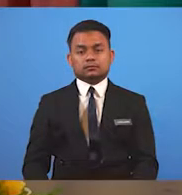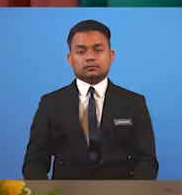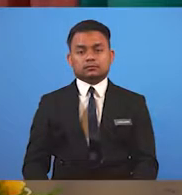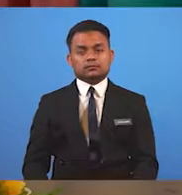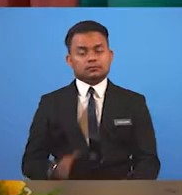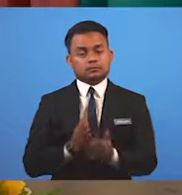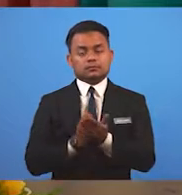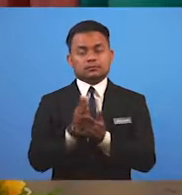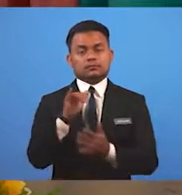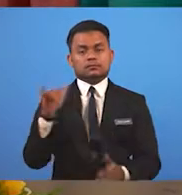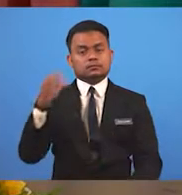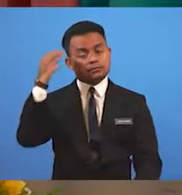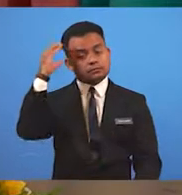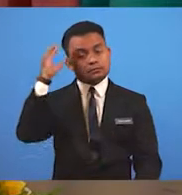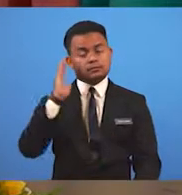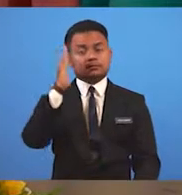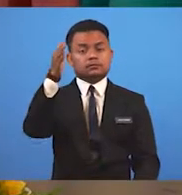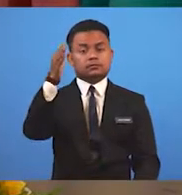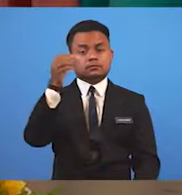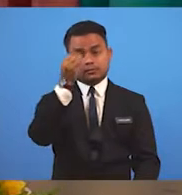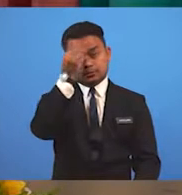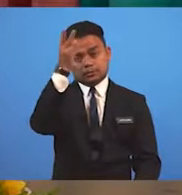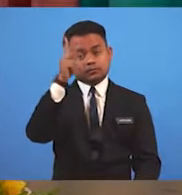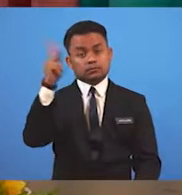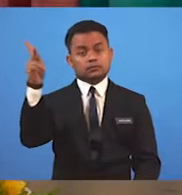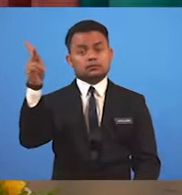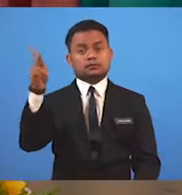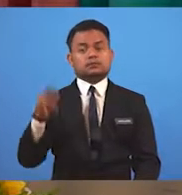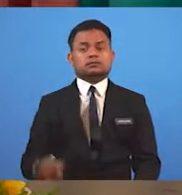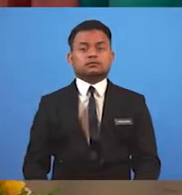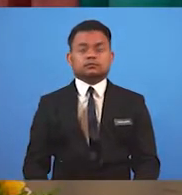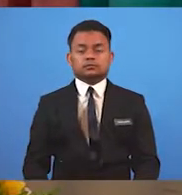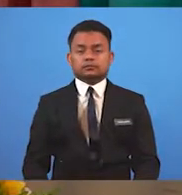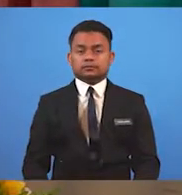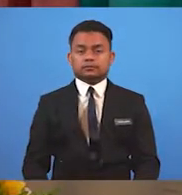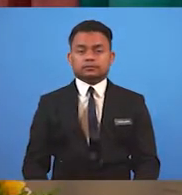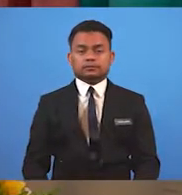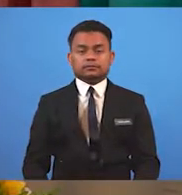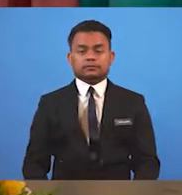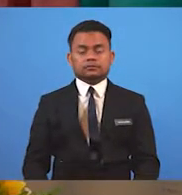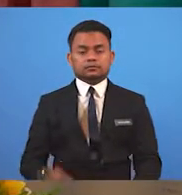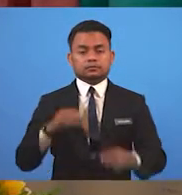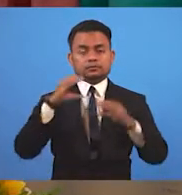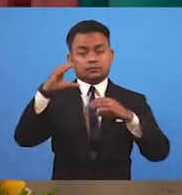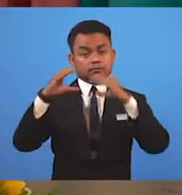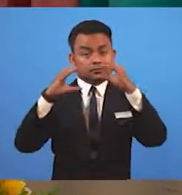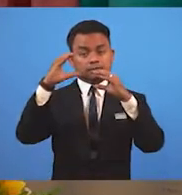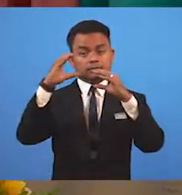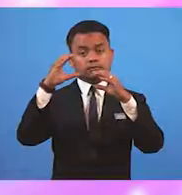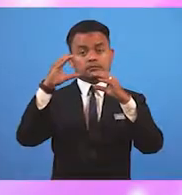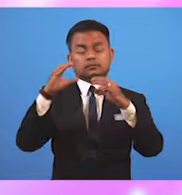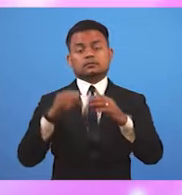Seterusnya, cikgu akan menerangkan dengan lebih lanjut kaedah persempelan ternakan berpenyakit yang